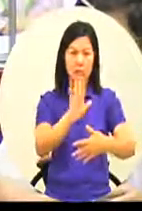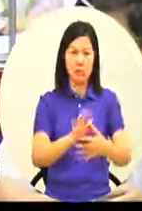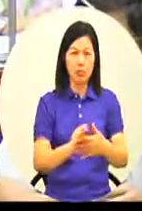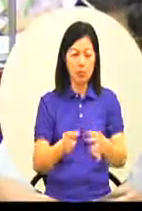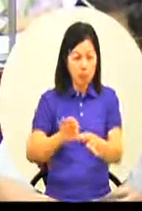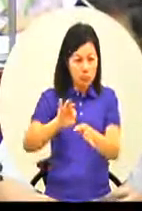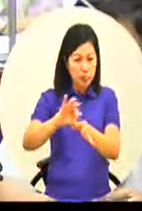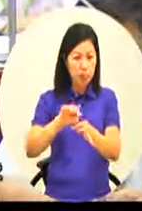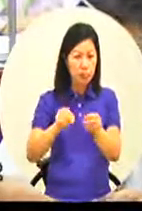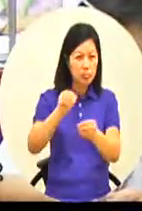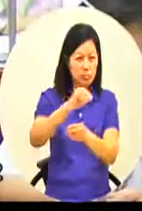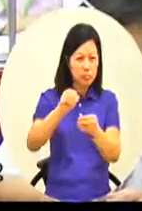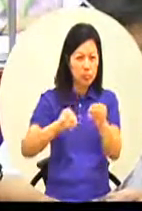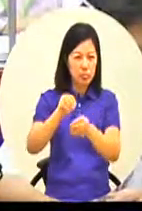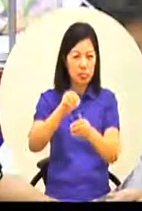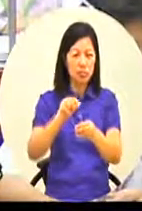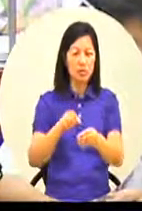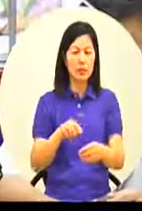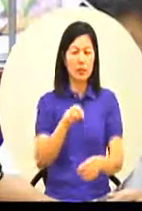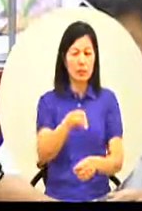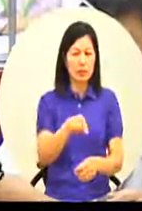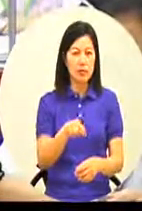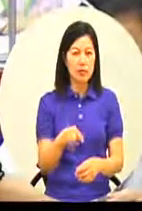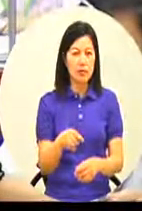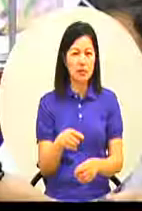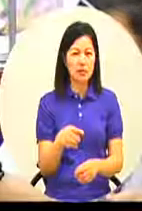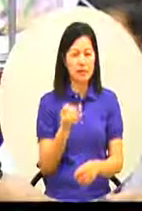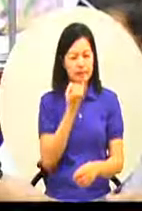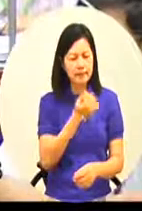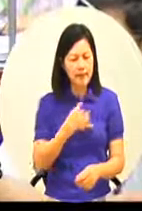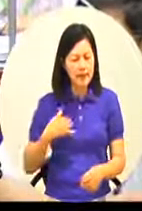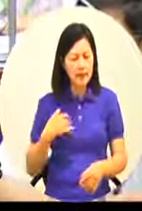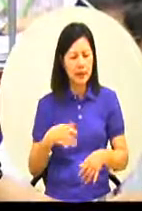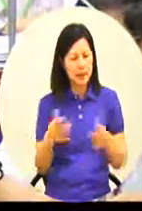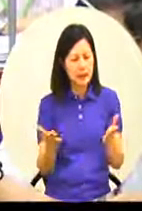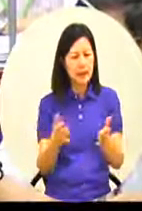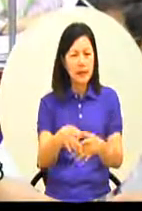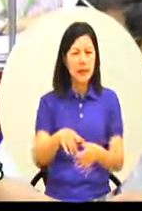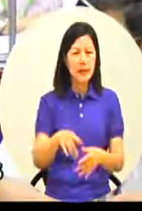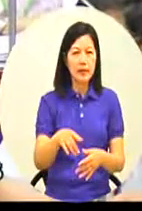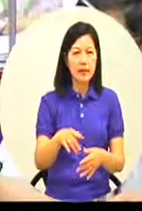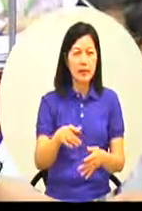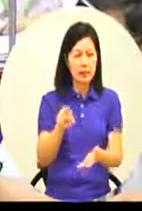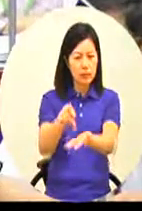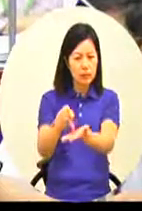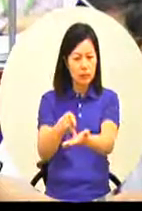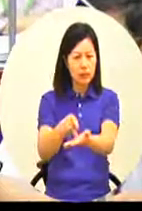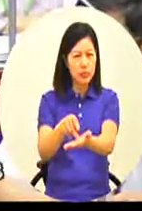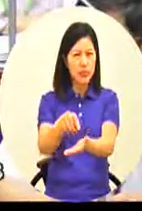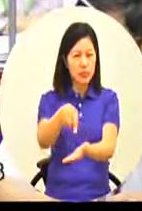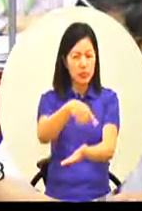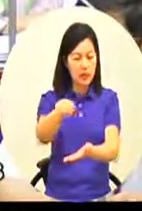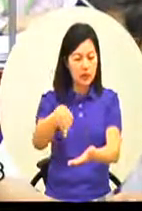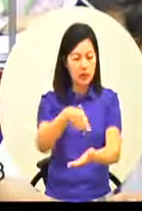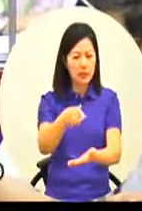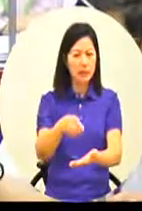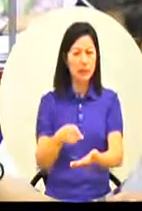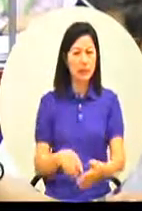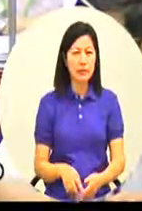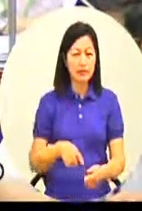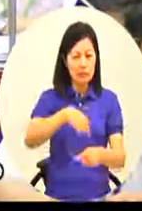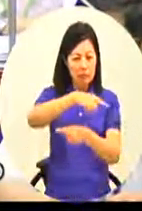的时阵，也许啦吼，有一寡迄个迄大地主承租的迄个承租户，无定迄个应该